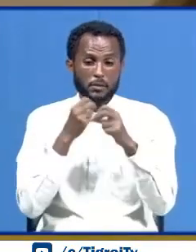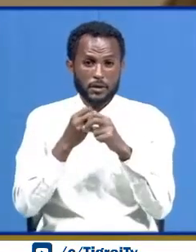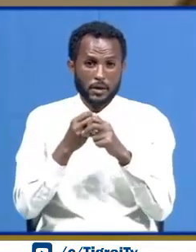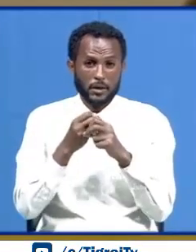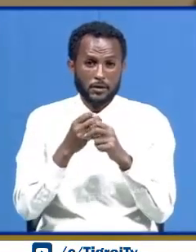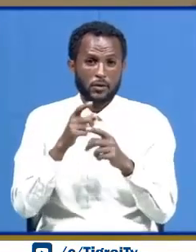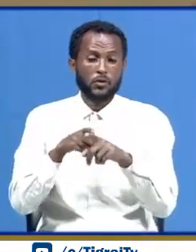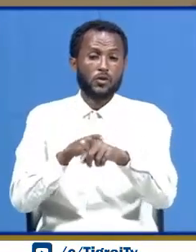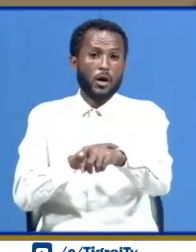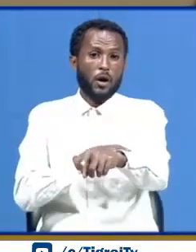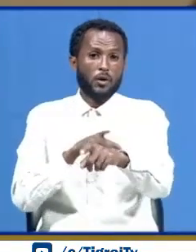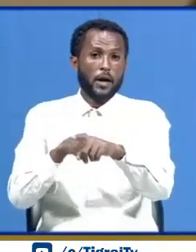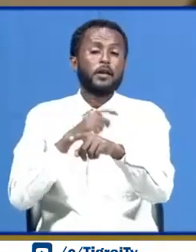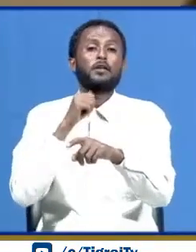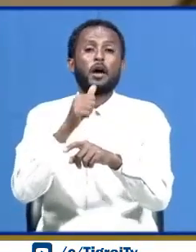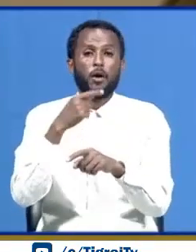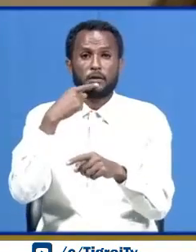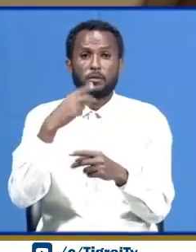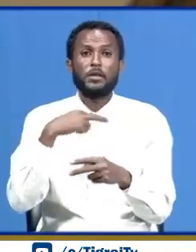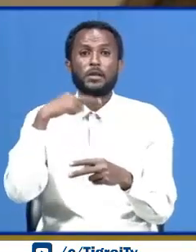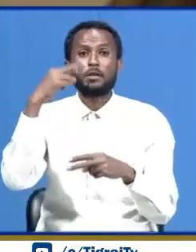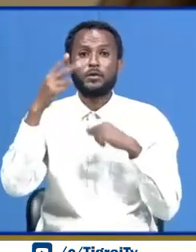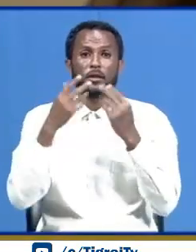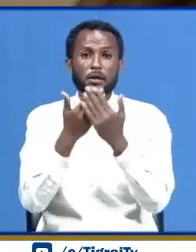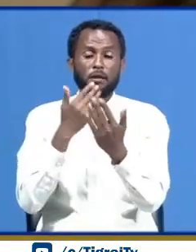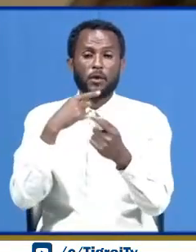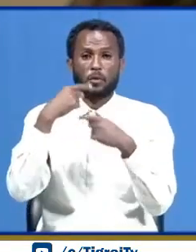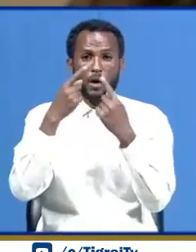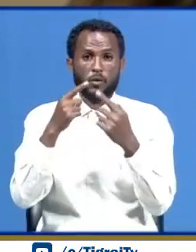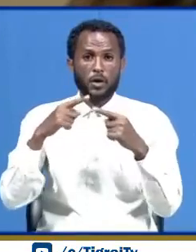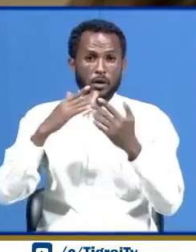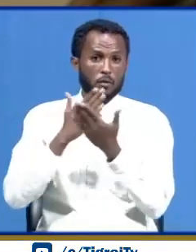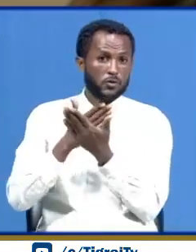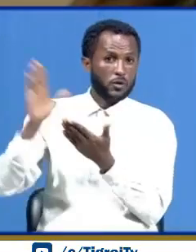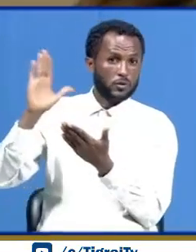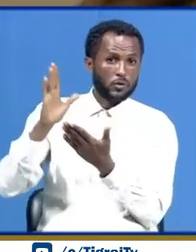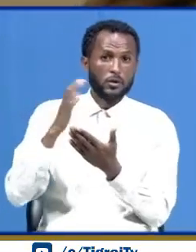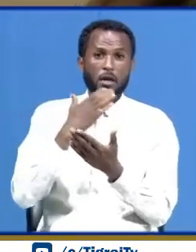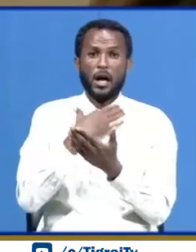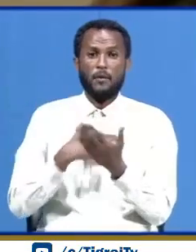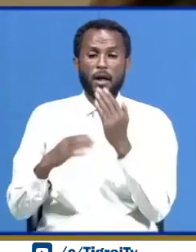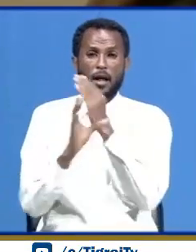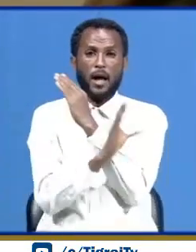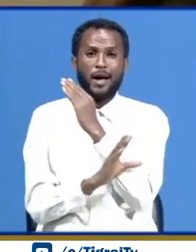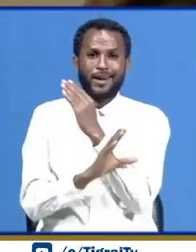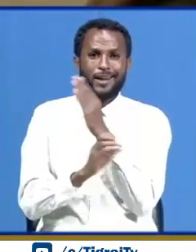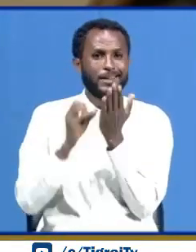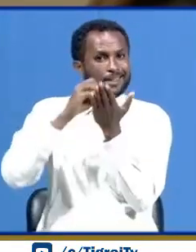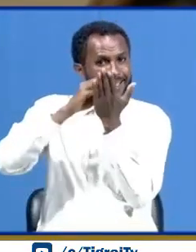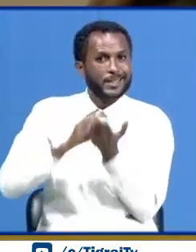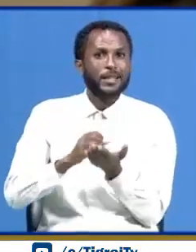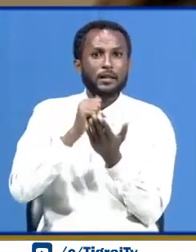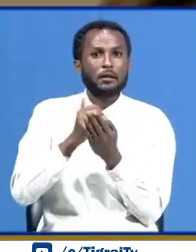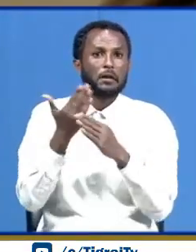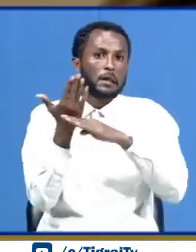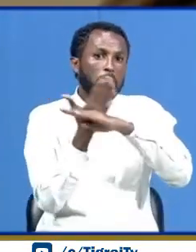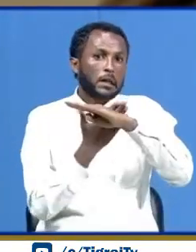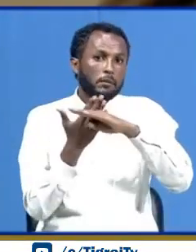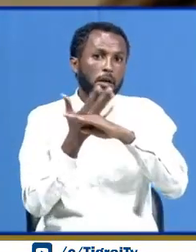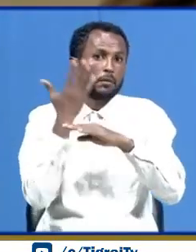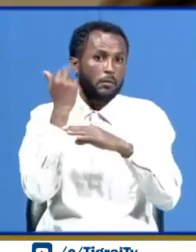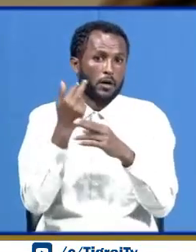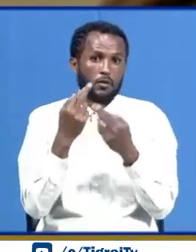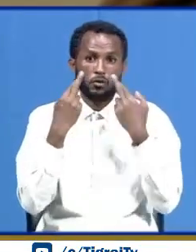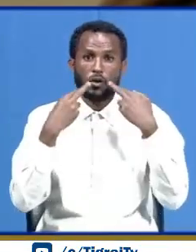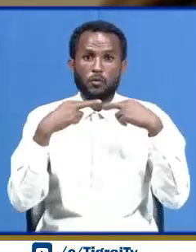ኮሚሽን ይነዋሕዶ ኣይነዋሕ ዝብል ድምፂ ቅድሚ ምውሃቡ ከም ዝነጸጎን ንኣባል ሃገራት ከይተጽድቃለ ኢሉ ይምሕፀን ምንባሩን እቲ